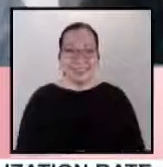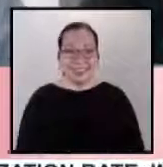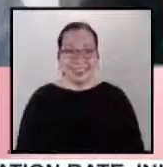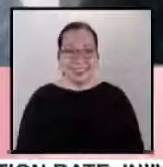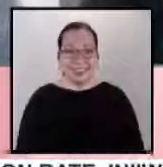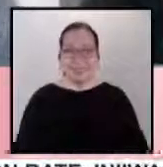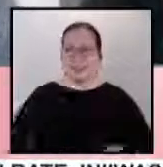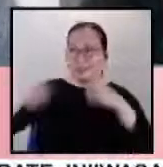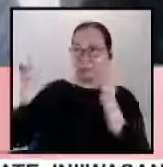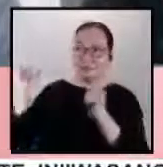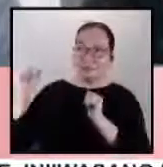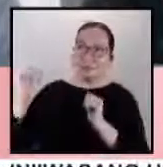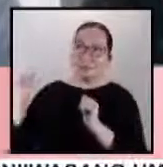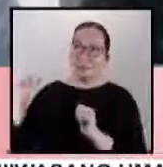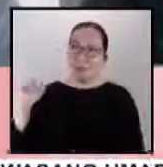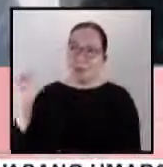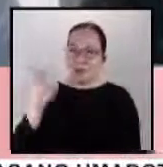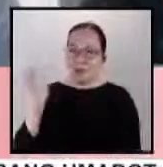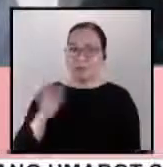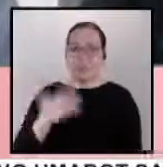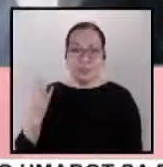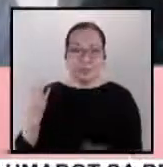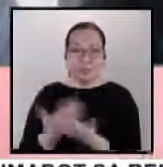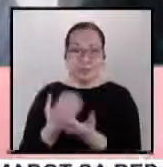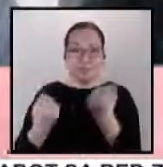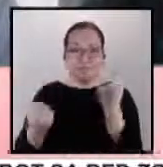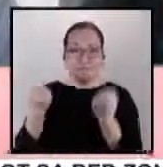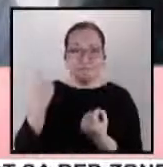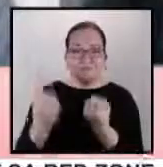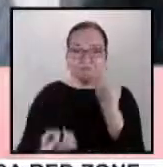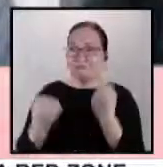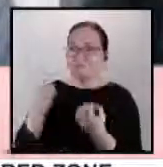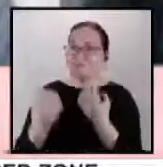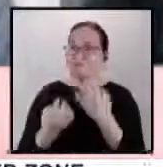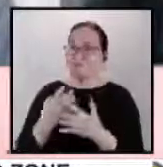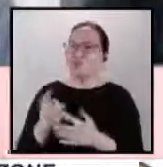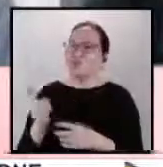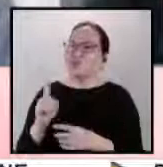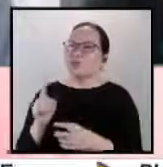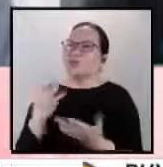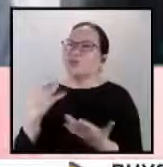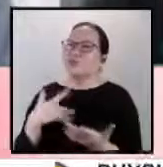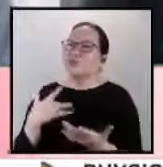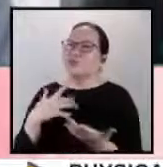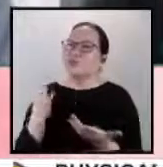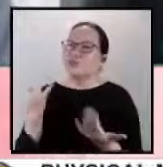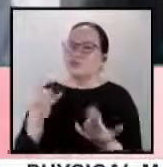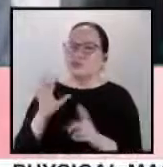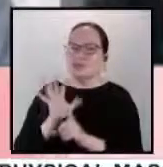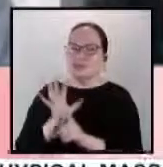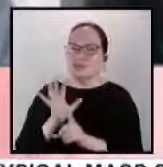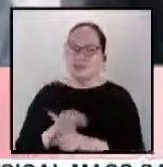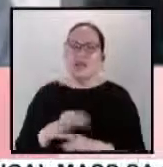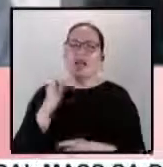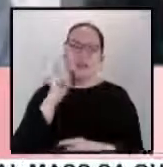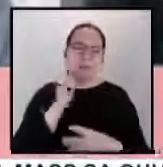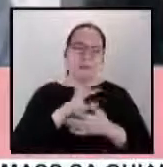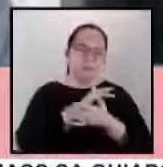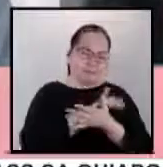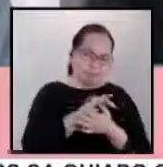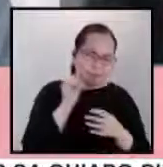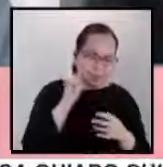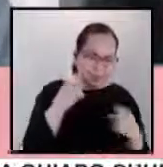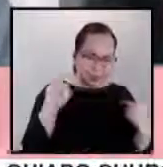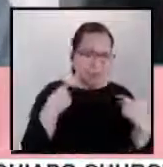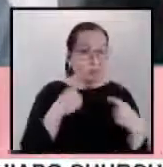Alright, Tito Boyet, dahil New Year, ano kaya ang new fashion trends? We all know na we are still recovering from the pandemic, pero hindi